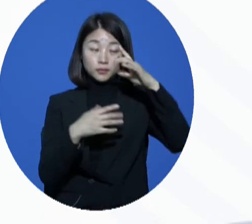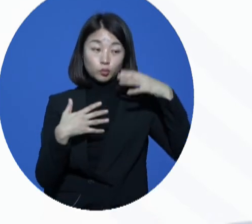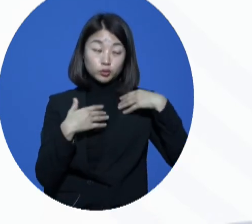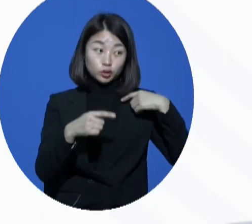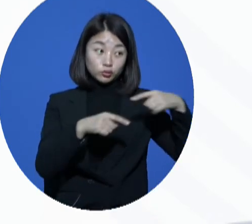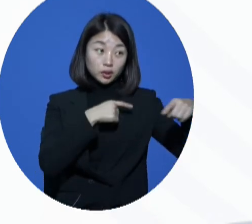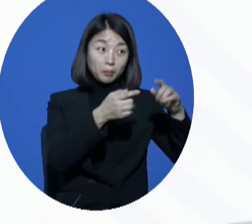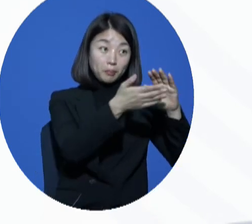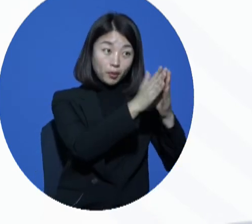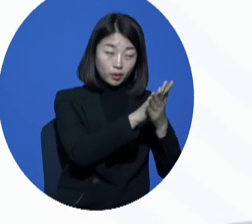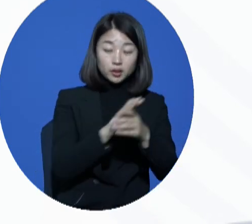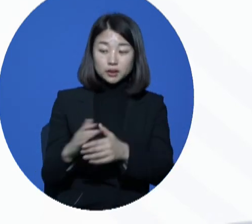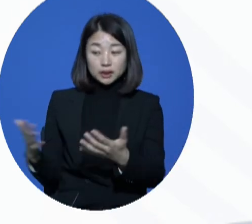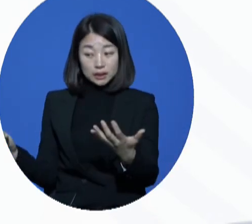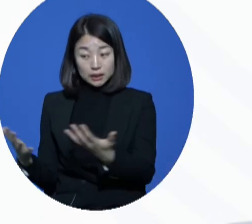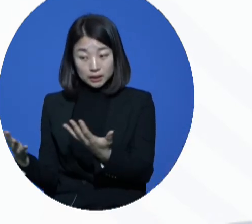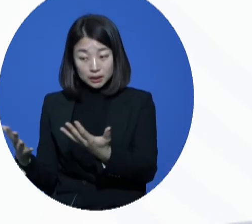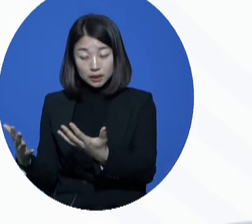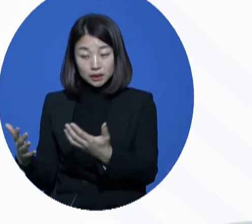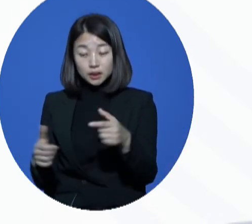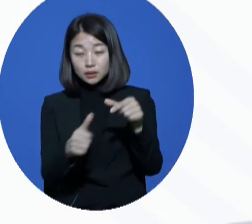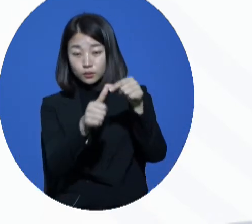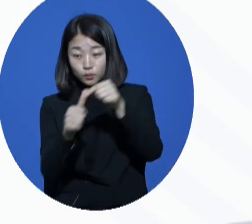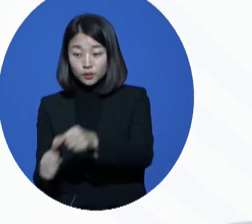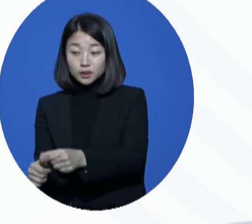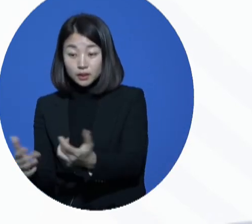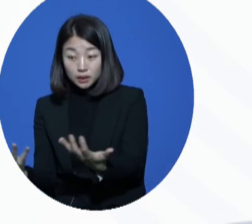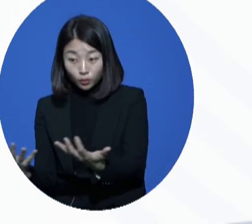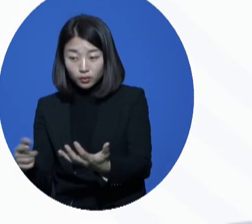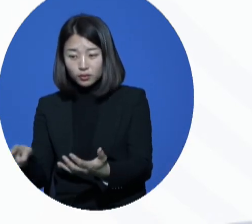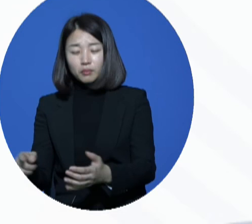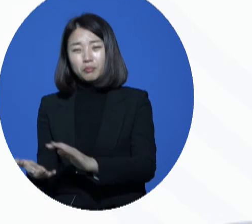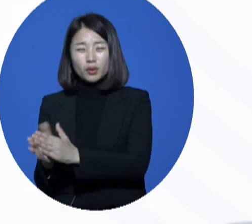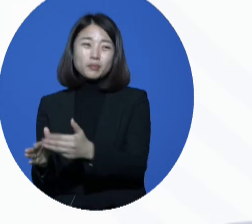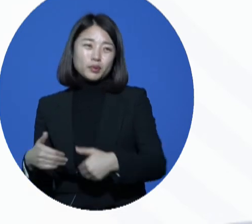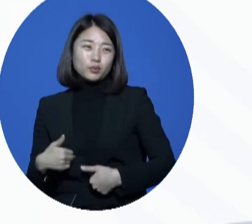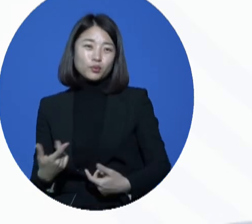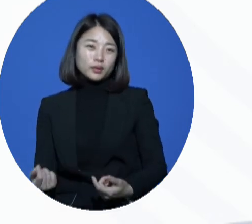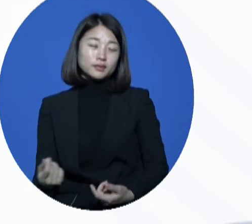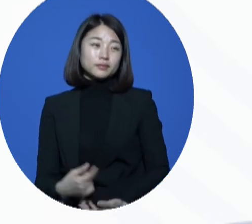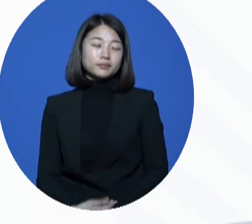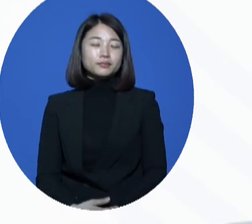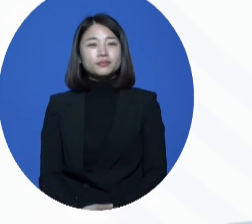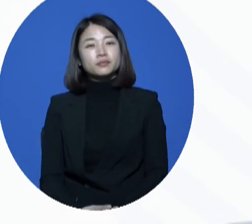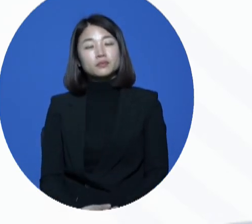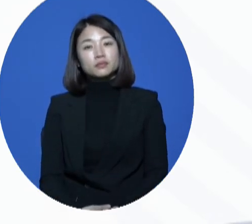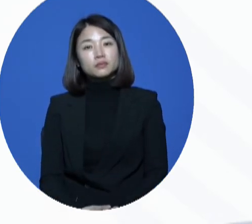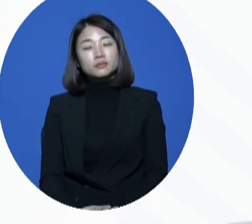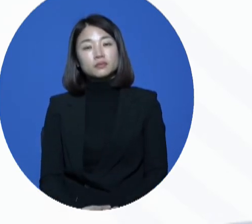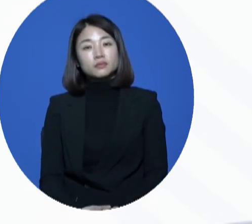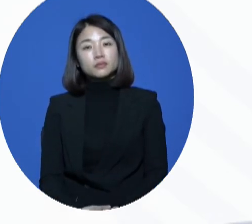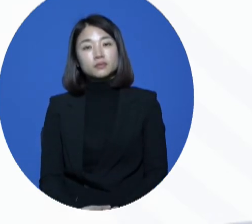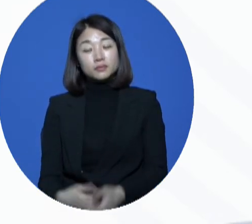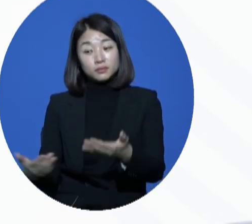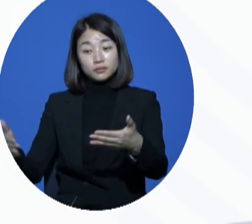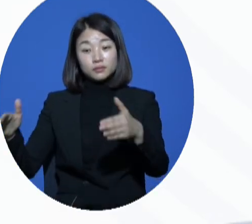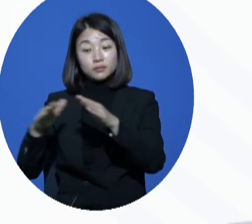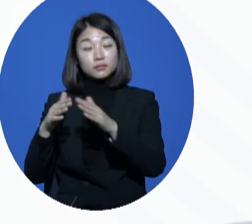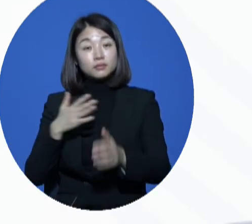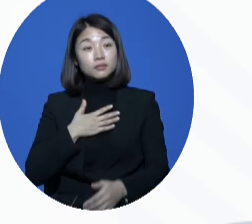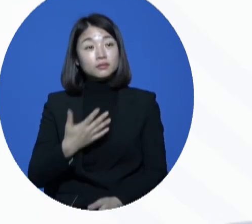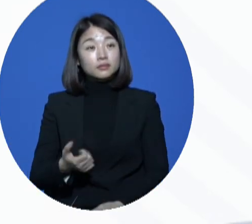정책이 변화하면 노동 정책도 그에 따라서 변화가 불가피하다고 생각합니다. 그리고 시설을 소유했다는